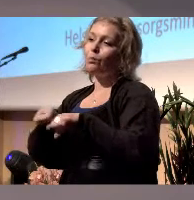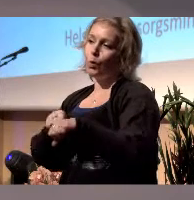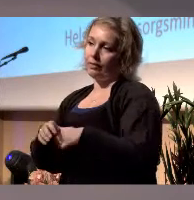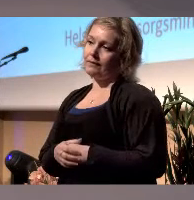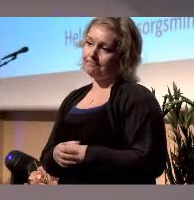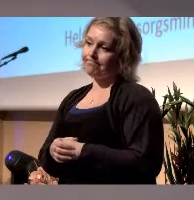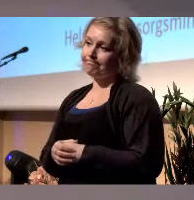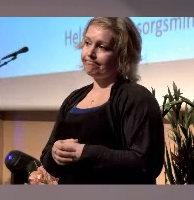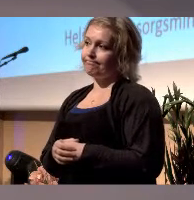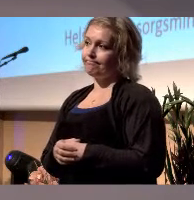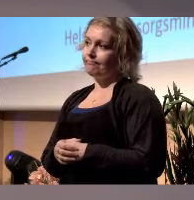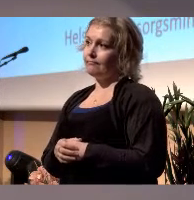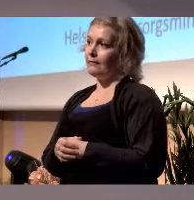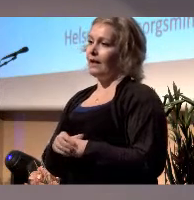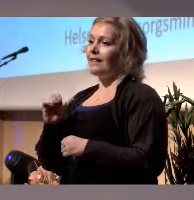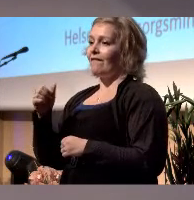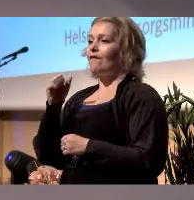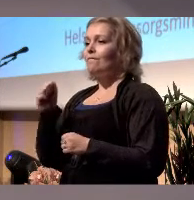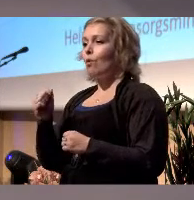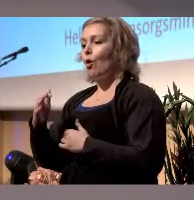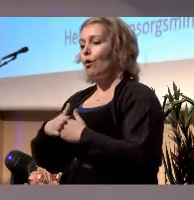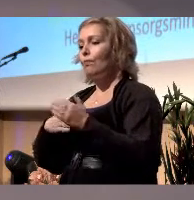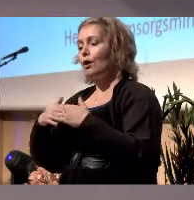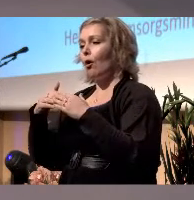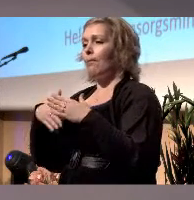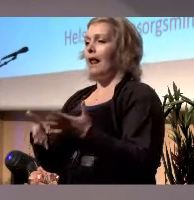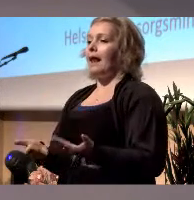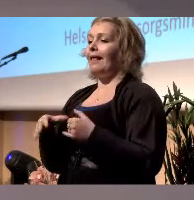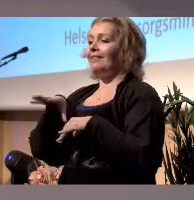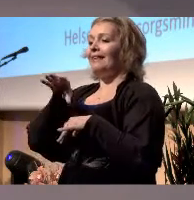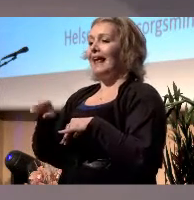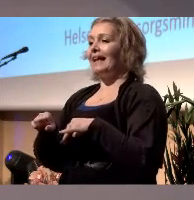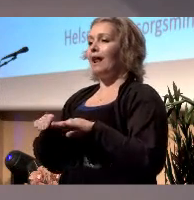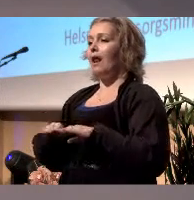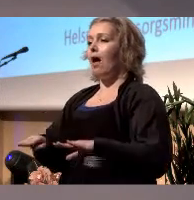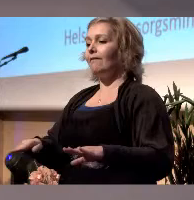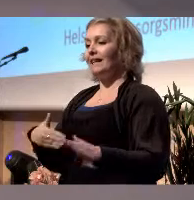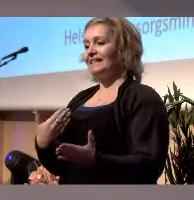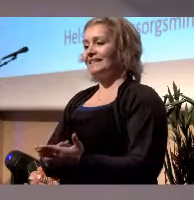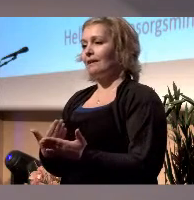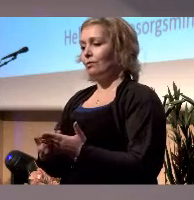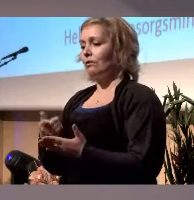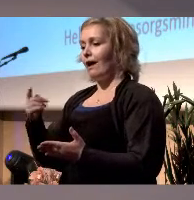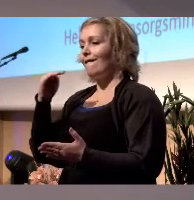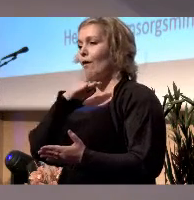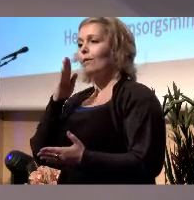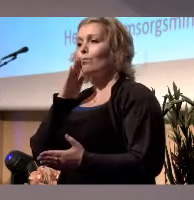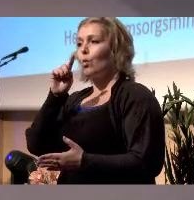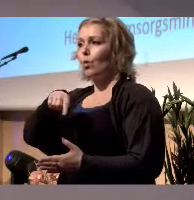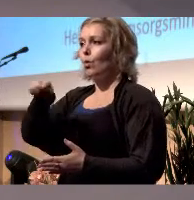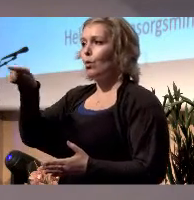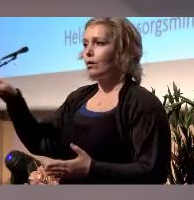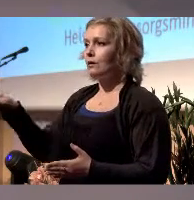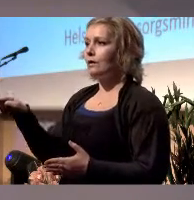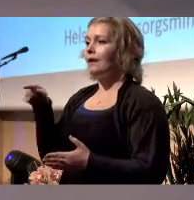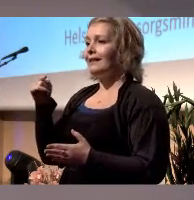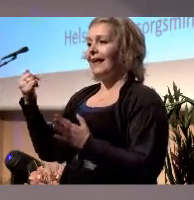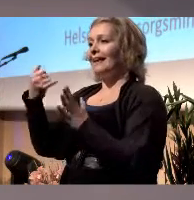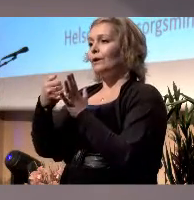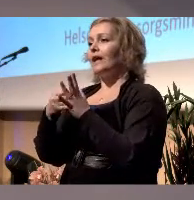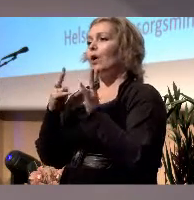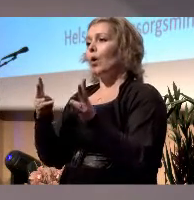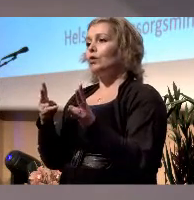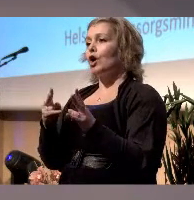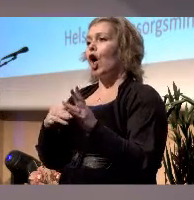kommunene. Derfor må vi bygge opp et lett tilgjengelig lavterskeltilbud der folk bor. Det inkluderer